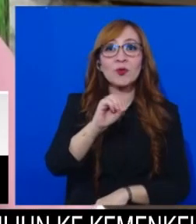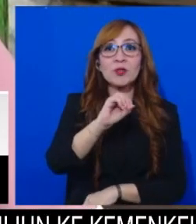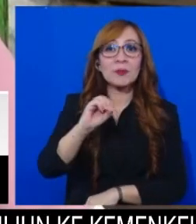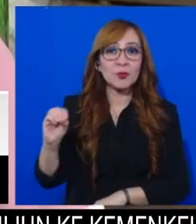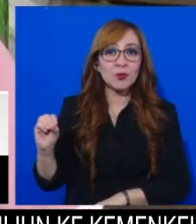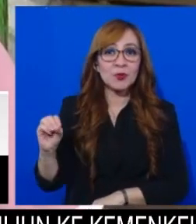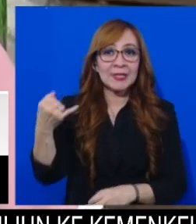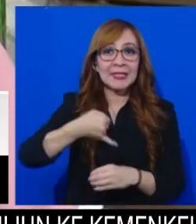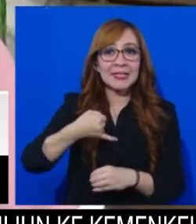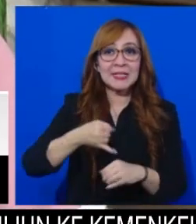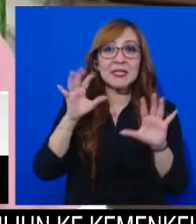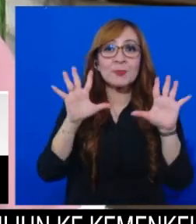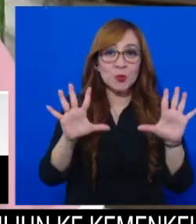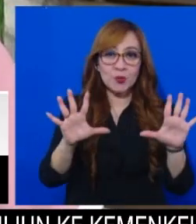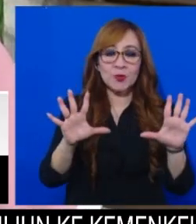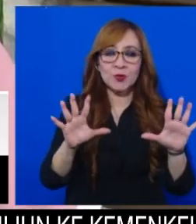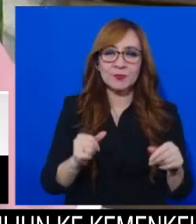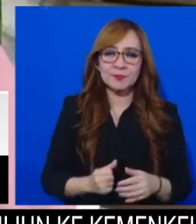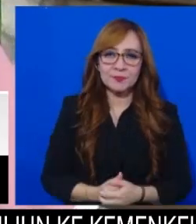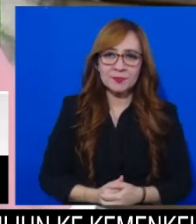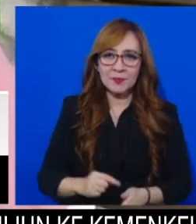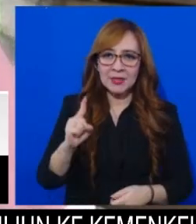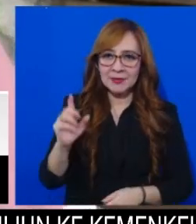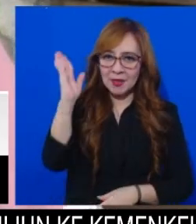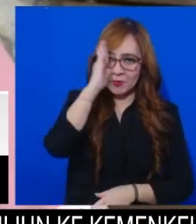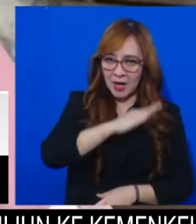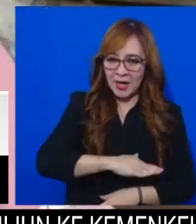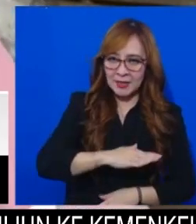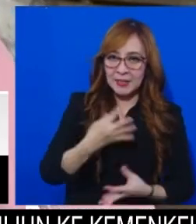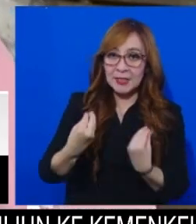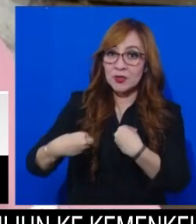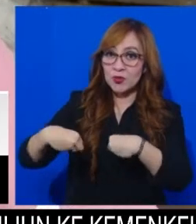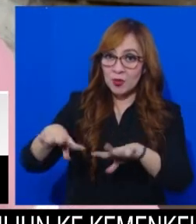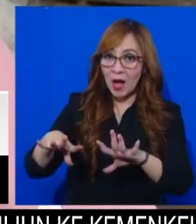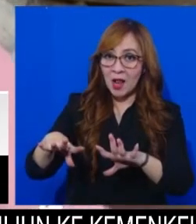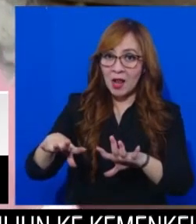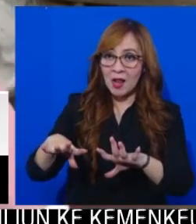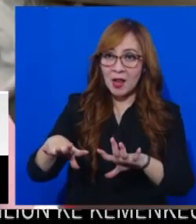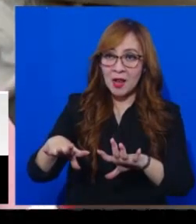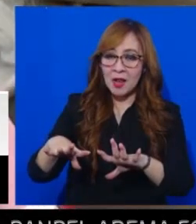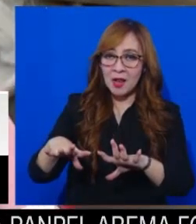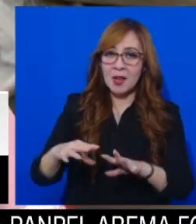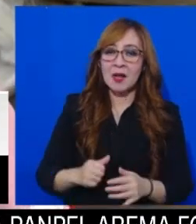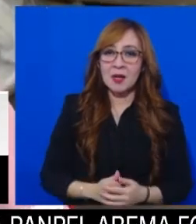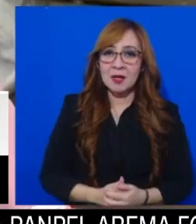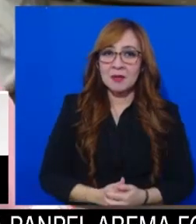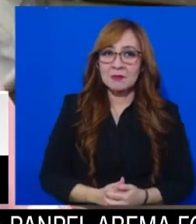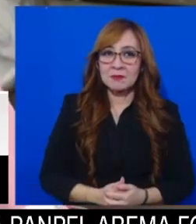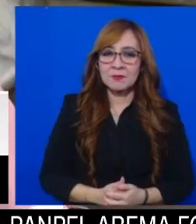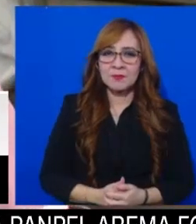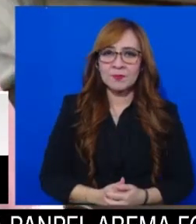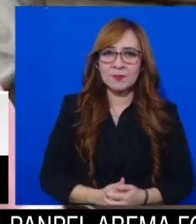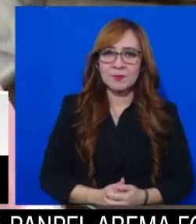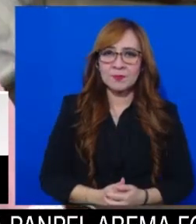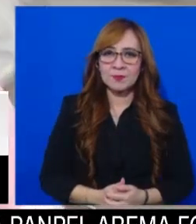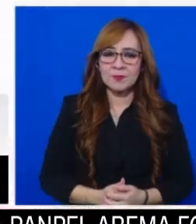ya? Iya. Ini sehari laku berapa enggak sih, Bu? Ya, ramai ya 20 ya.